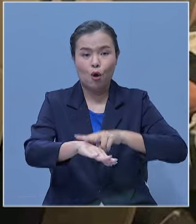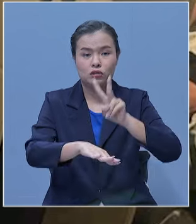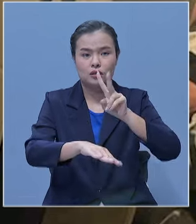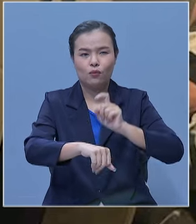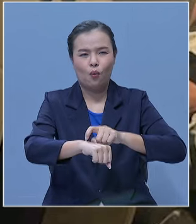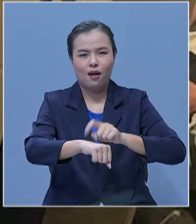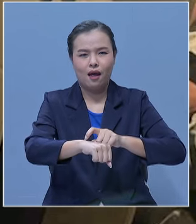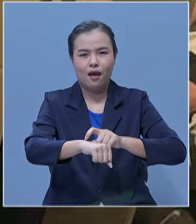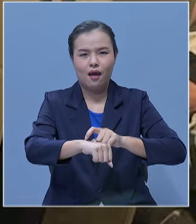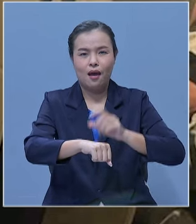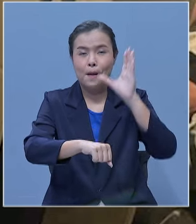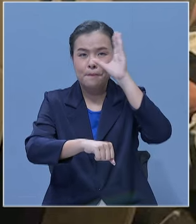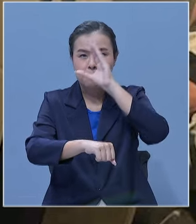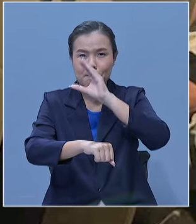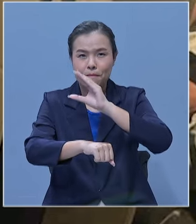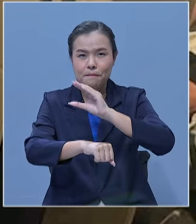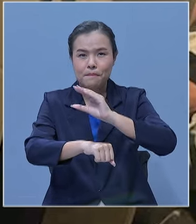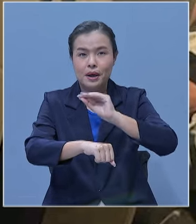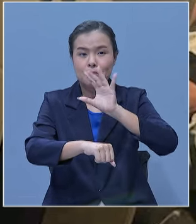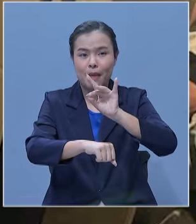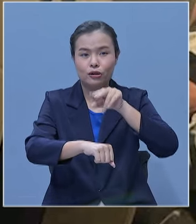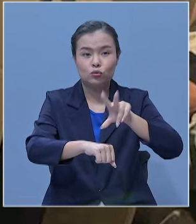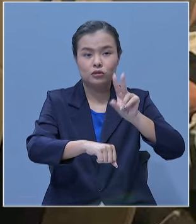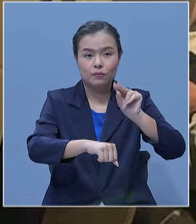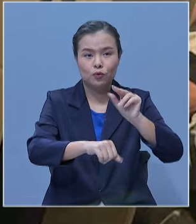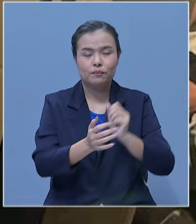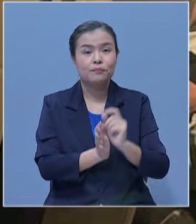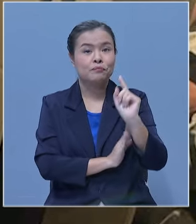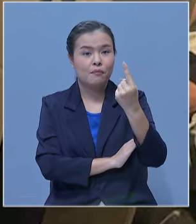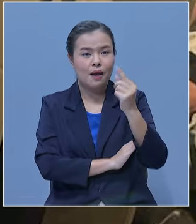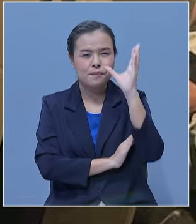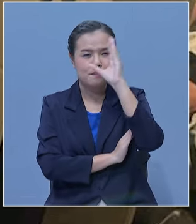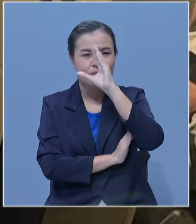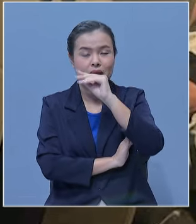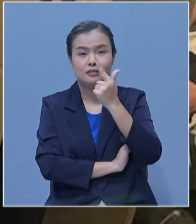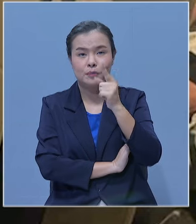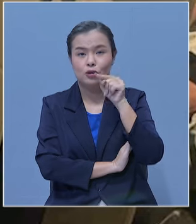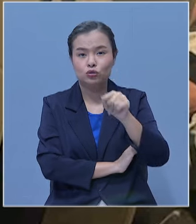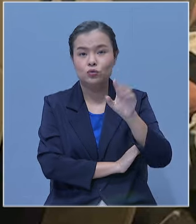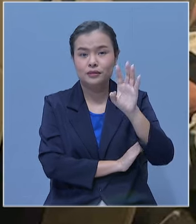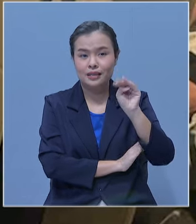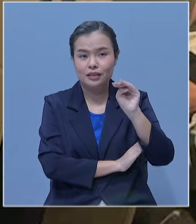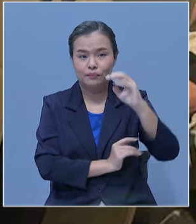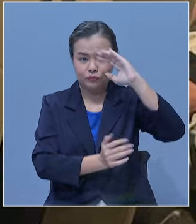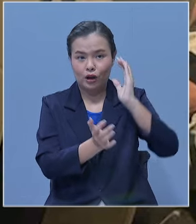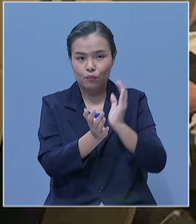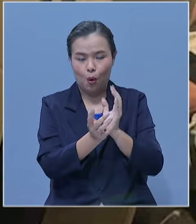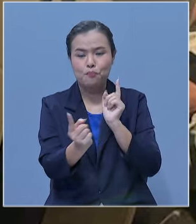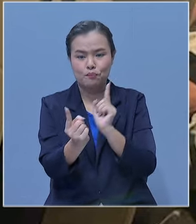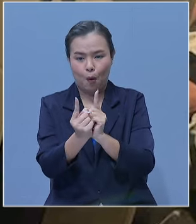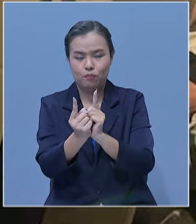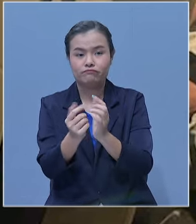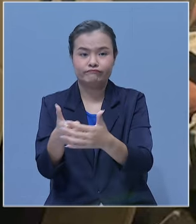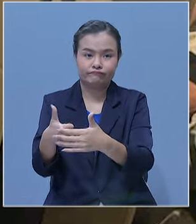ดเวลา2:30 นและนี่ติดแฮชแท็กล่าสุด5:40เจ้าหน้าที่ตำรวจพบตัวน้องม